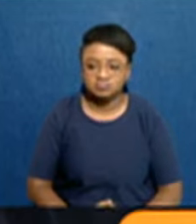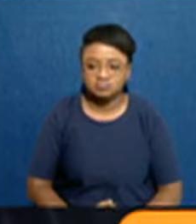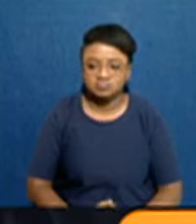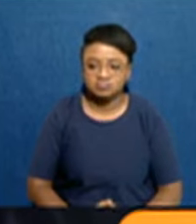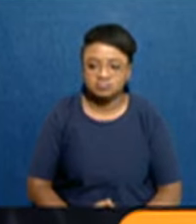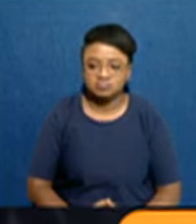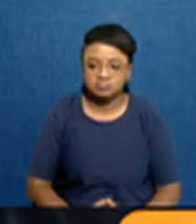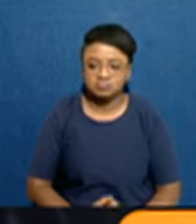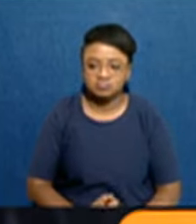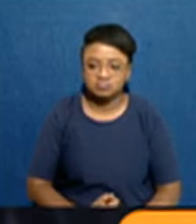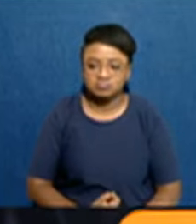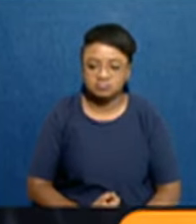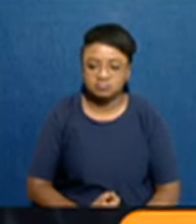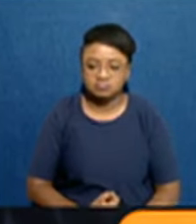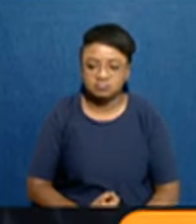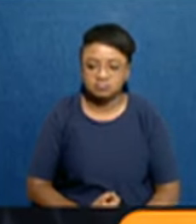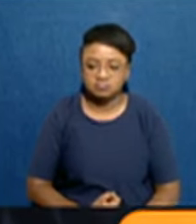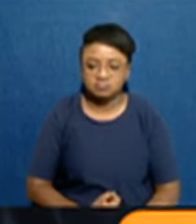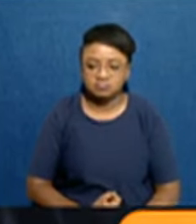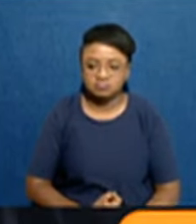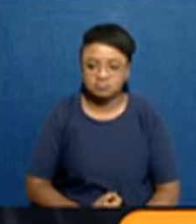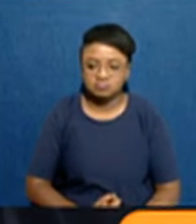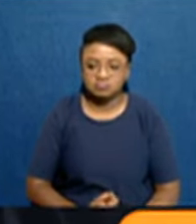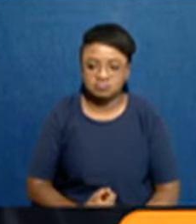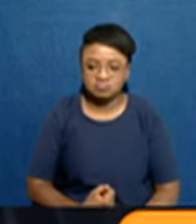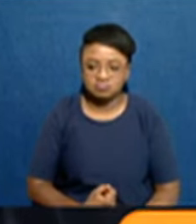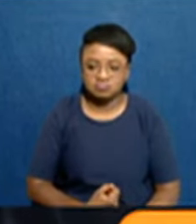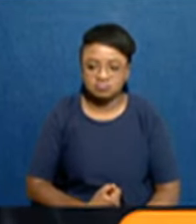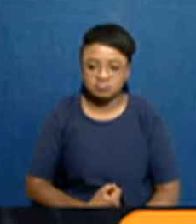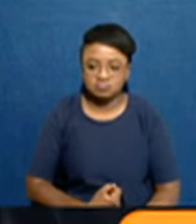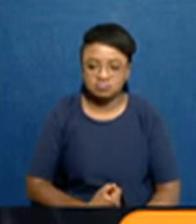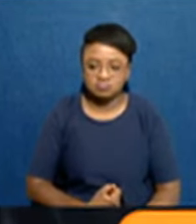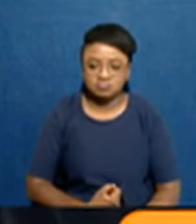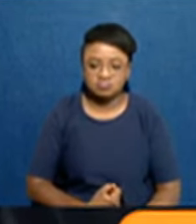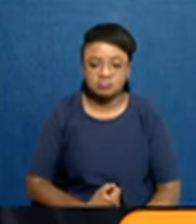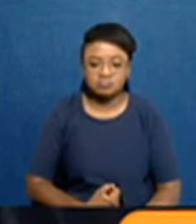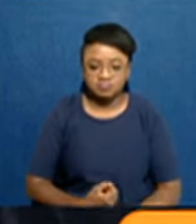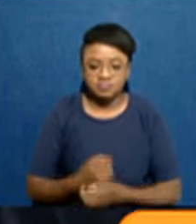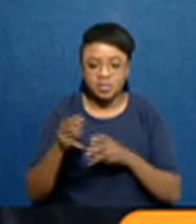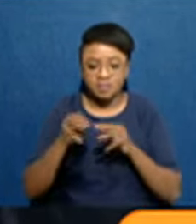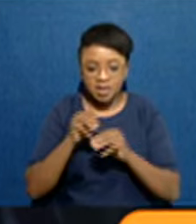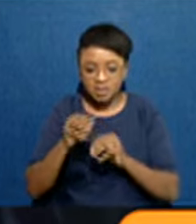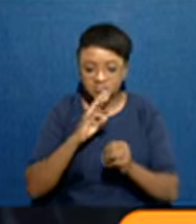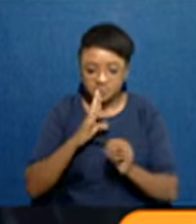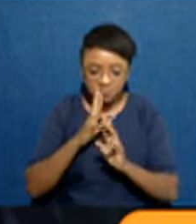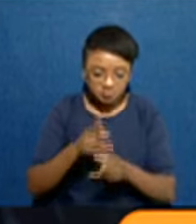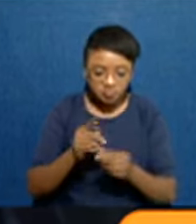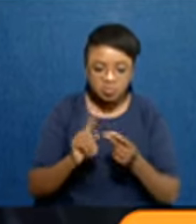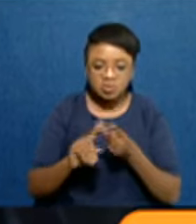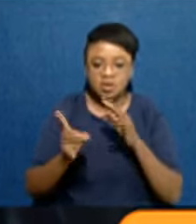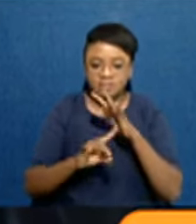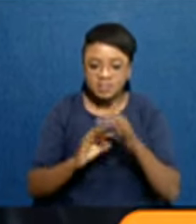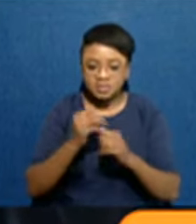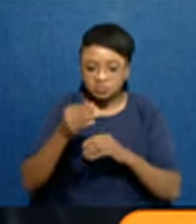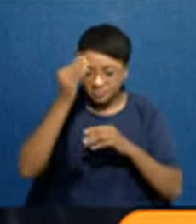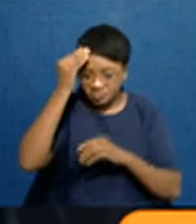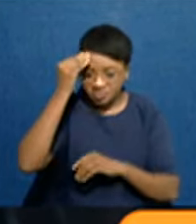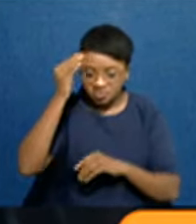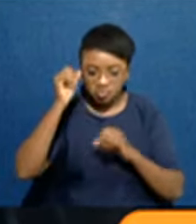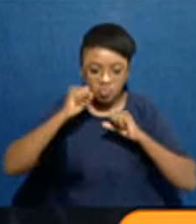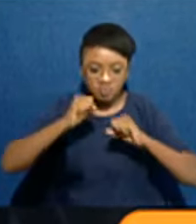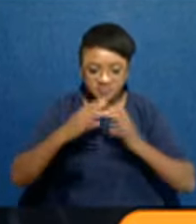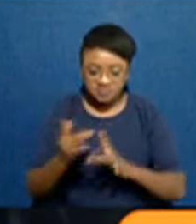Management imerespond na polisi pia wamerespond na Minister of Education officers wamerespond,